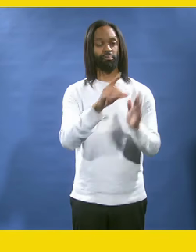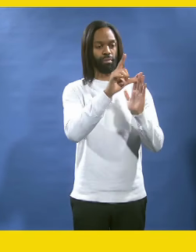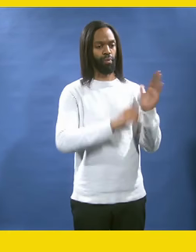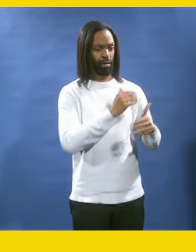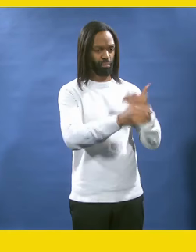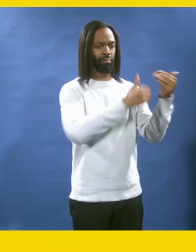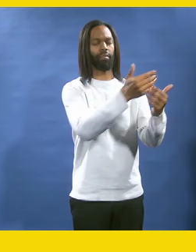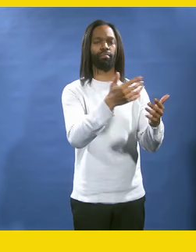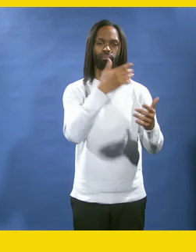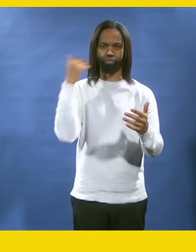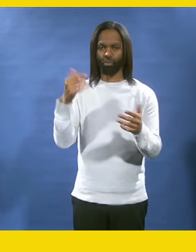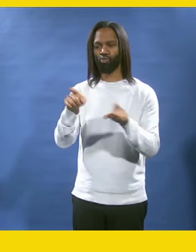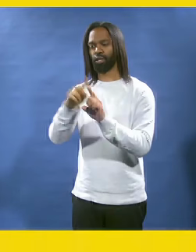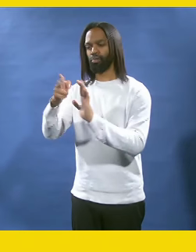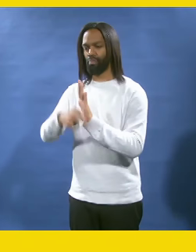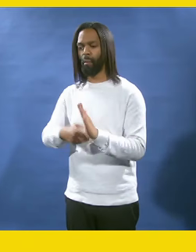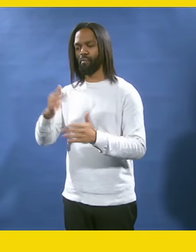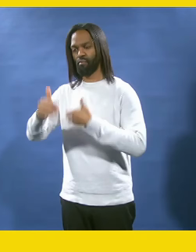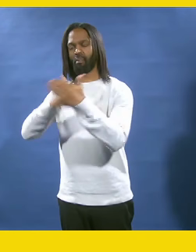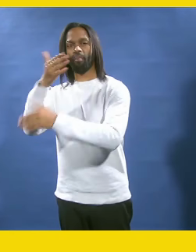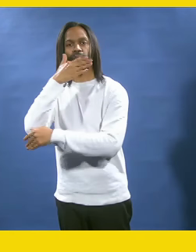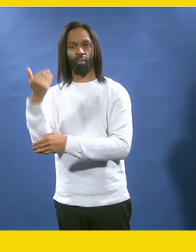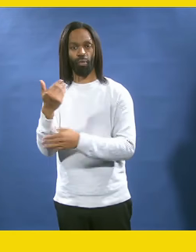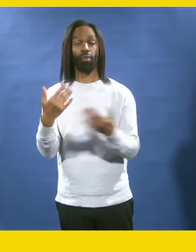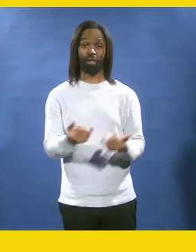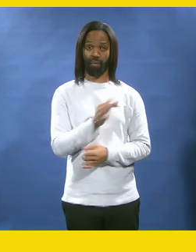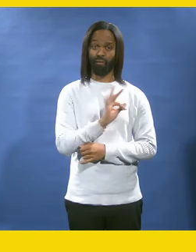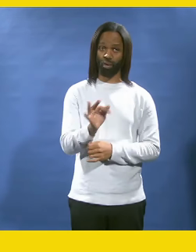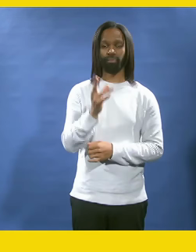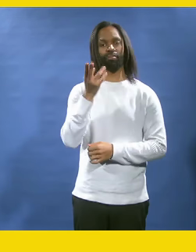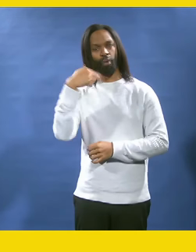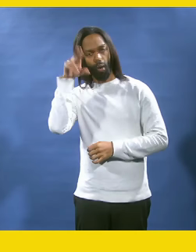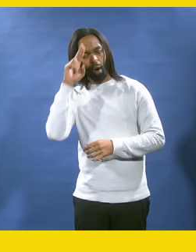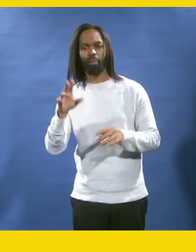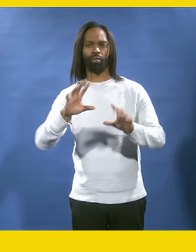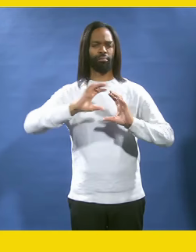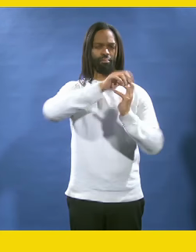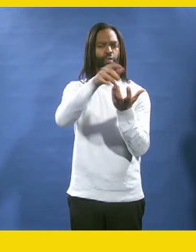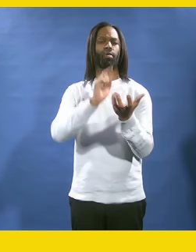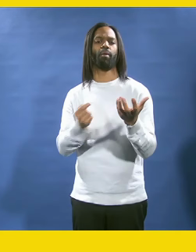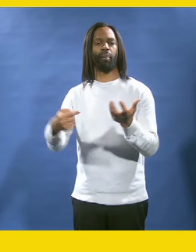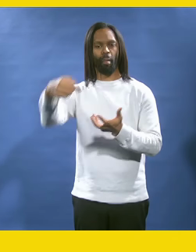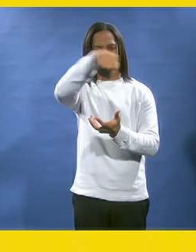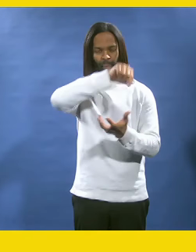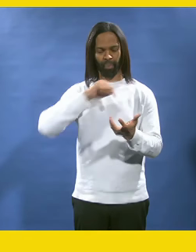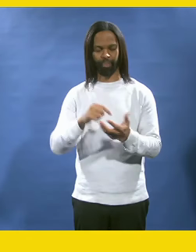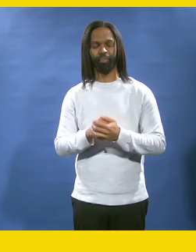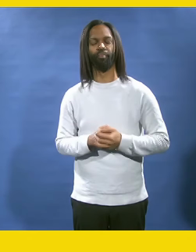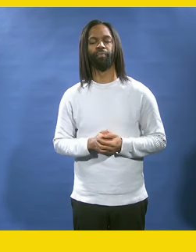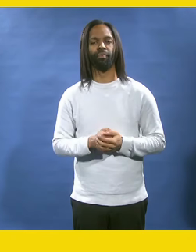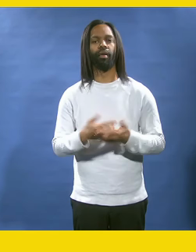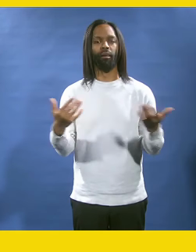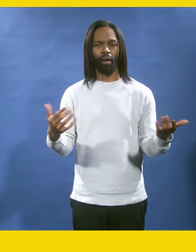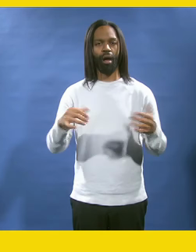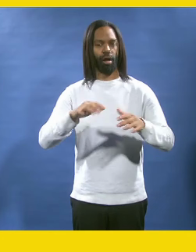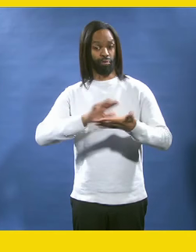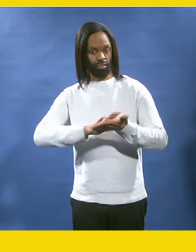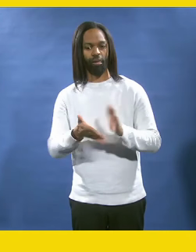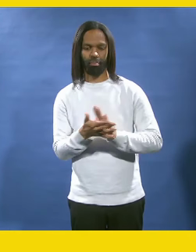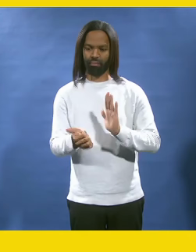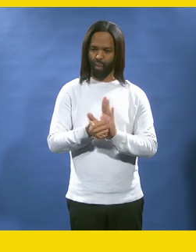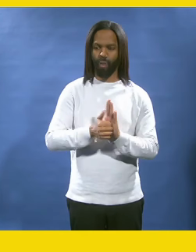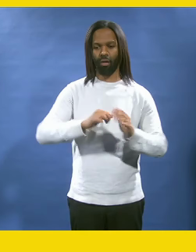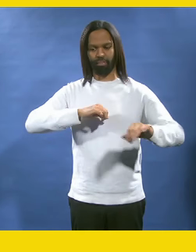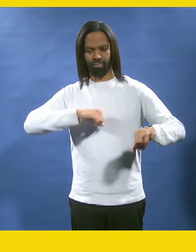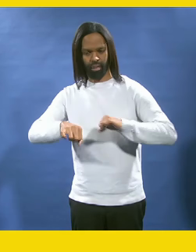et normatives existantes en France, en Europe et ailleurs, confirmer le rôle et le pouvoir d'agir des associations qui hébergent